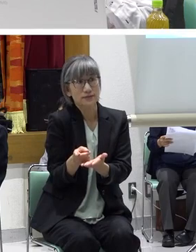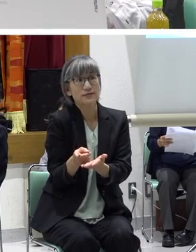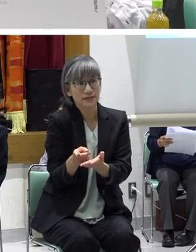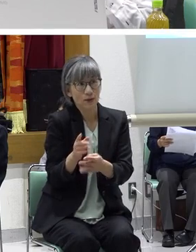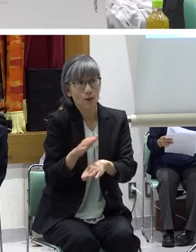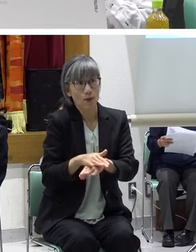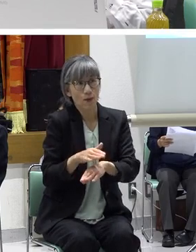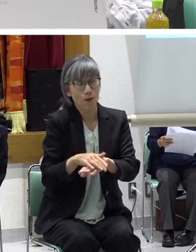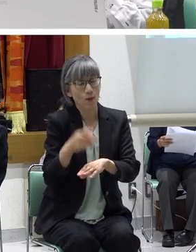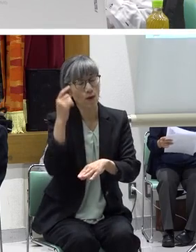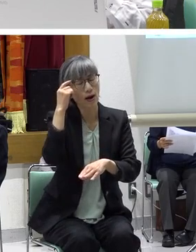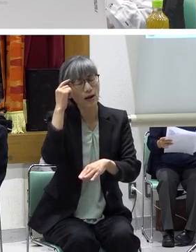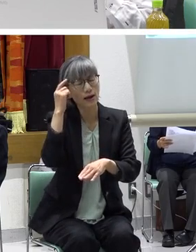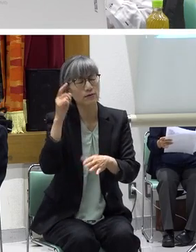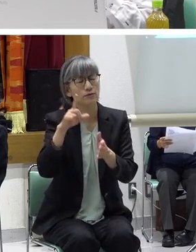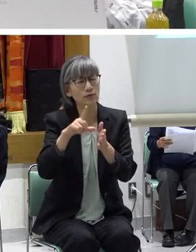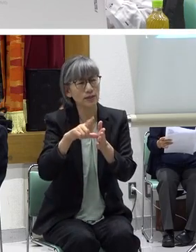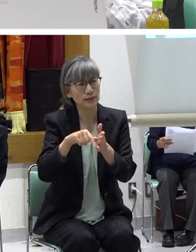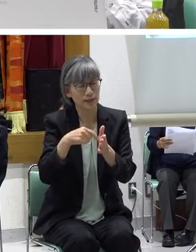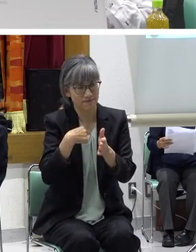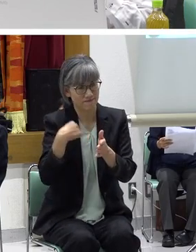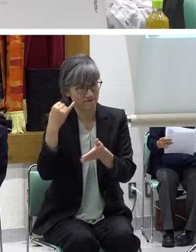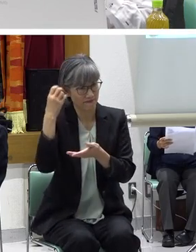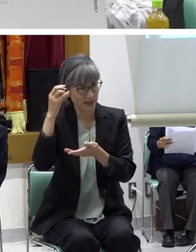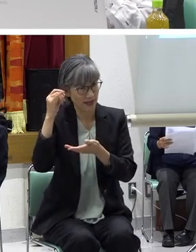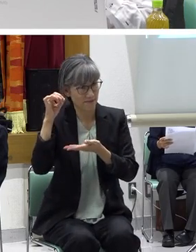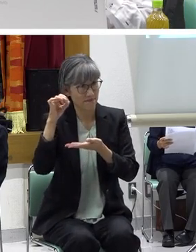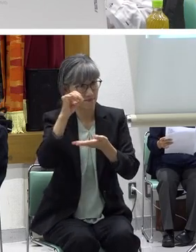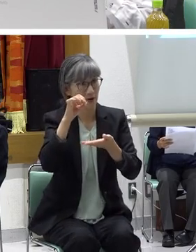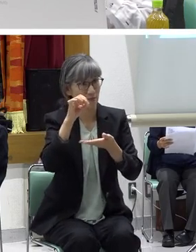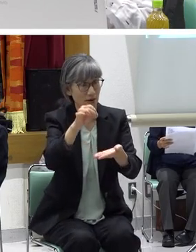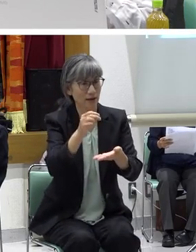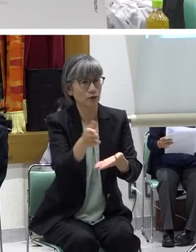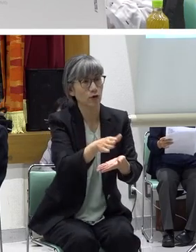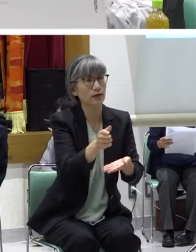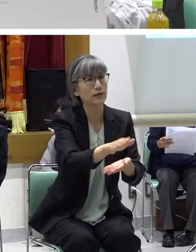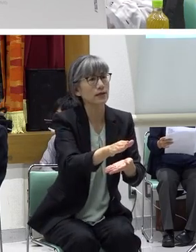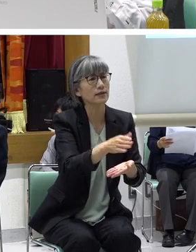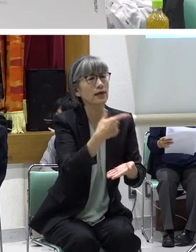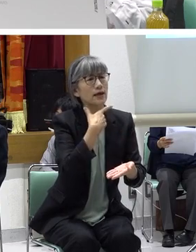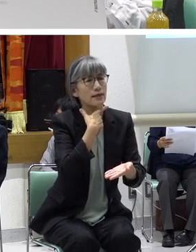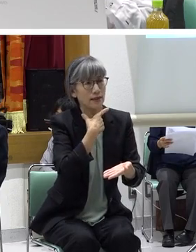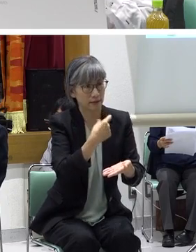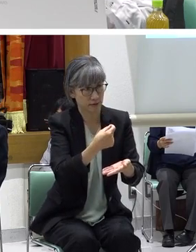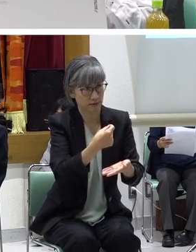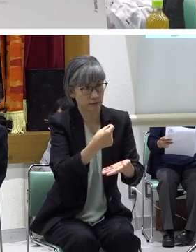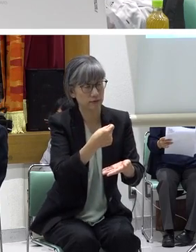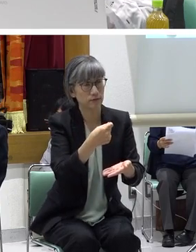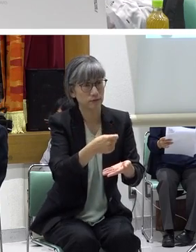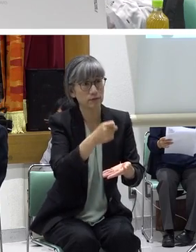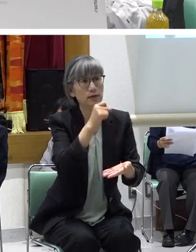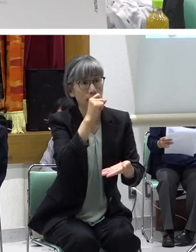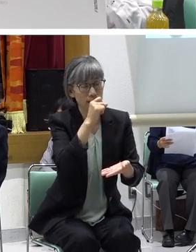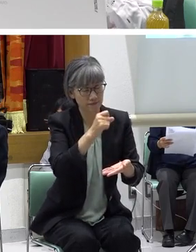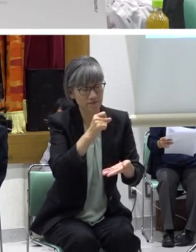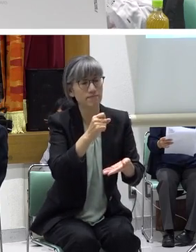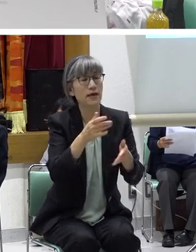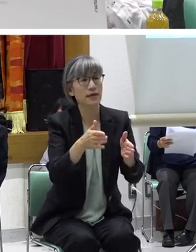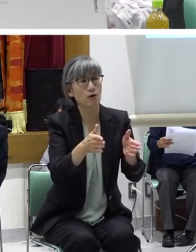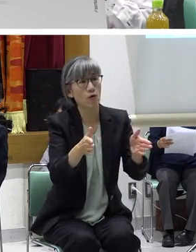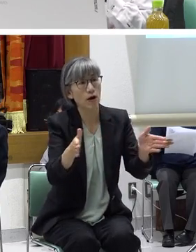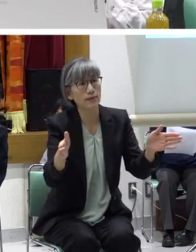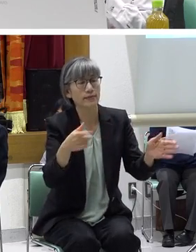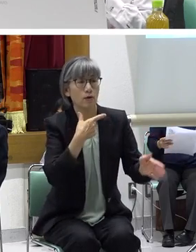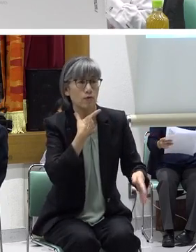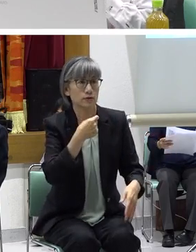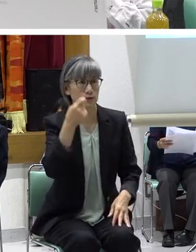える段階から意見を取り入れてもらいながら進めるということが広がってほしいと思っております